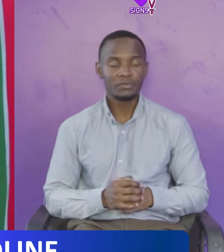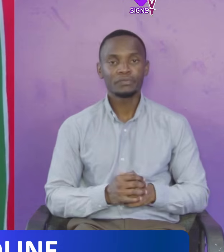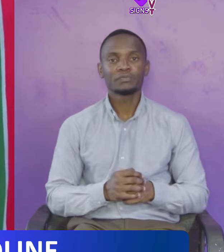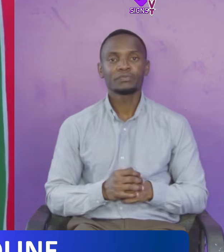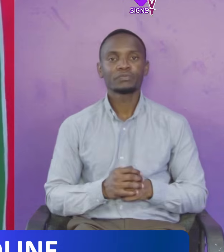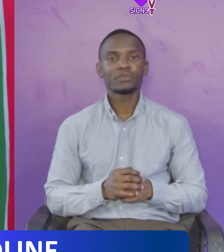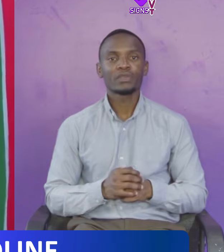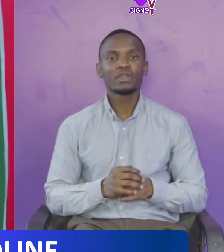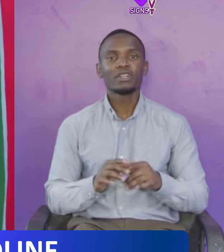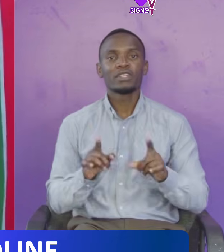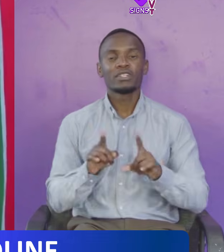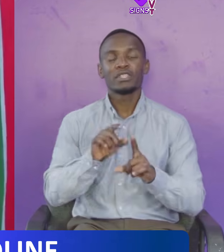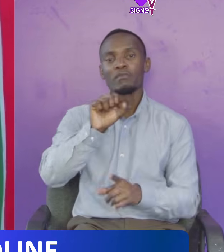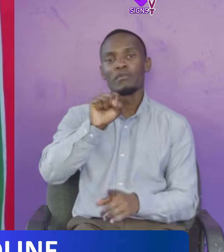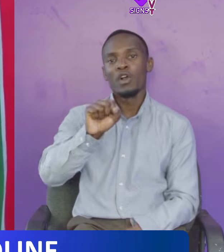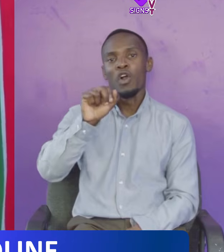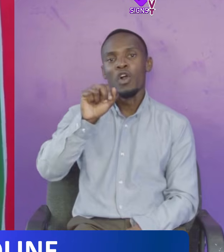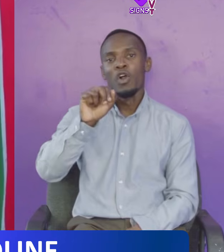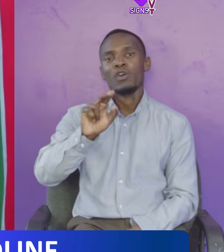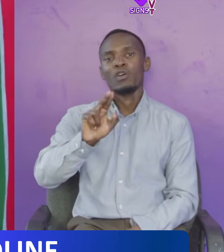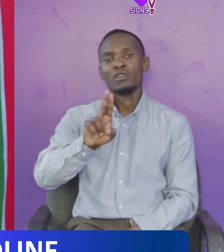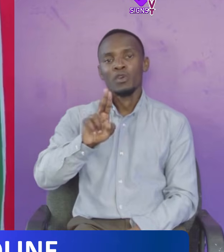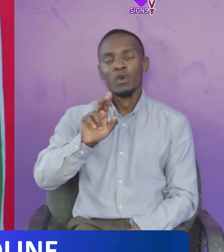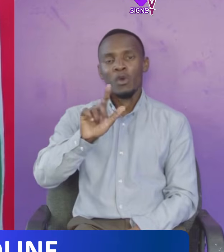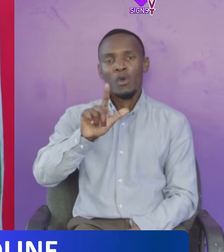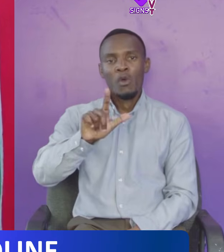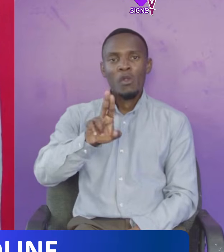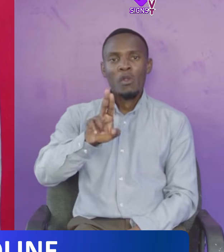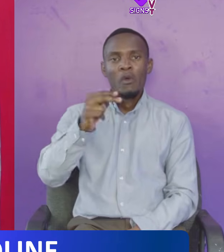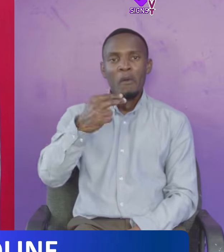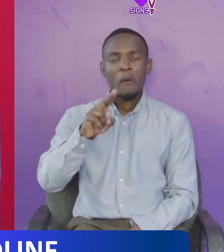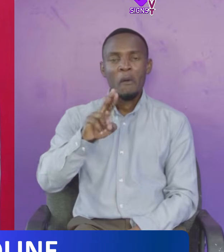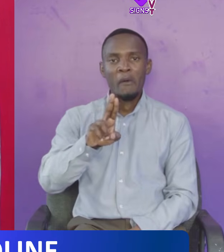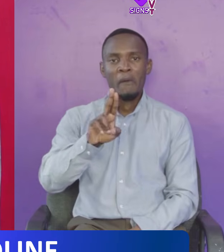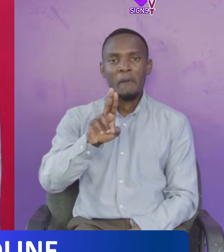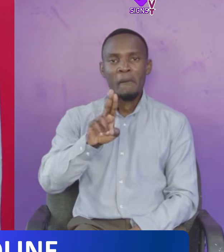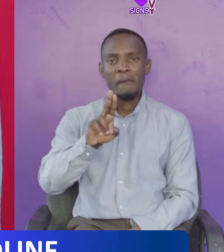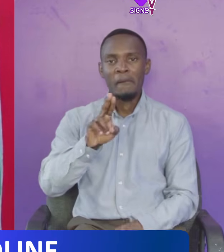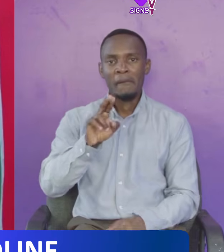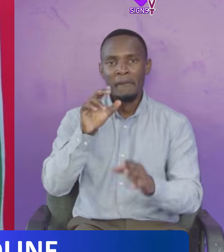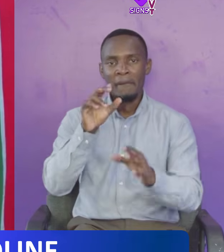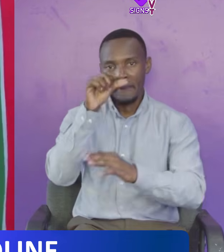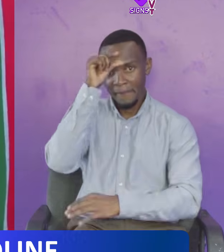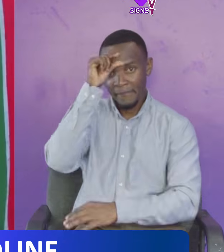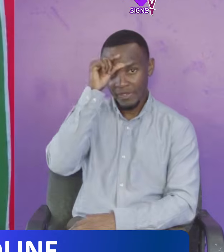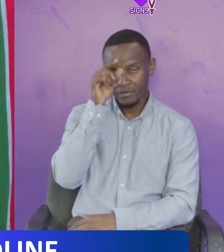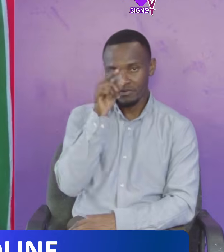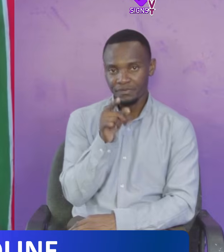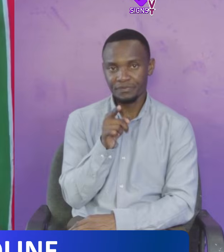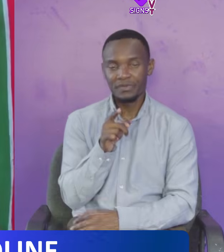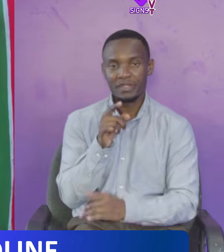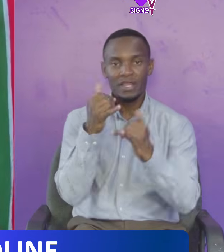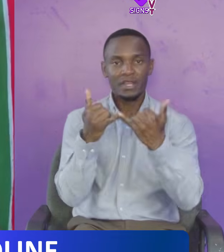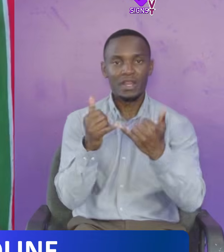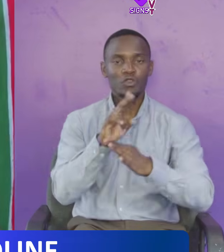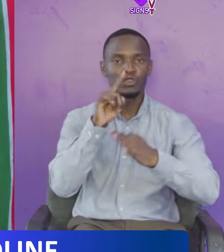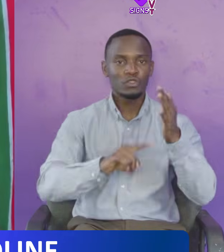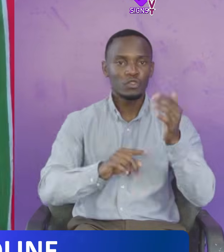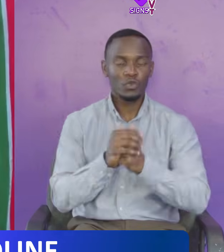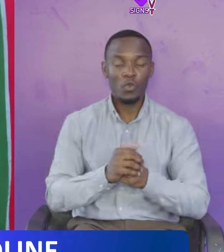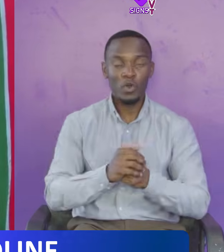Suluhu's regime has overthrown the constitution, weaponized state institutions to